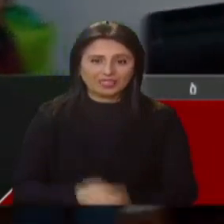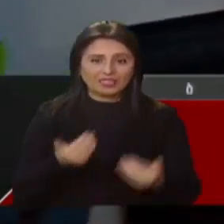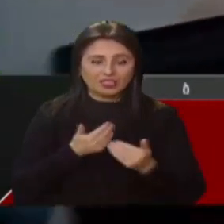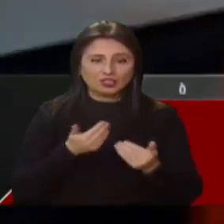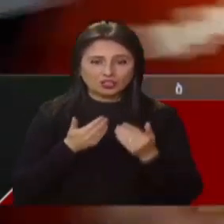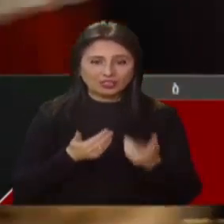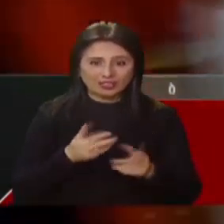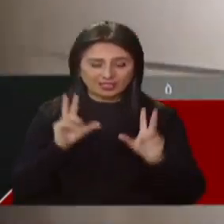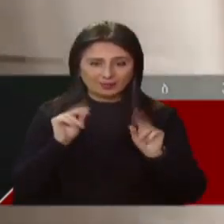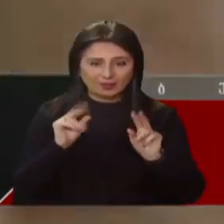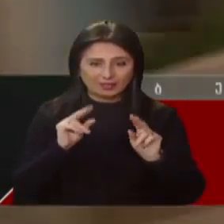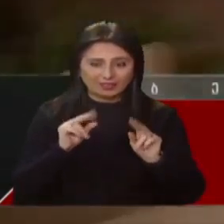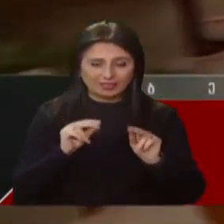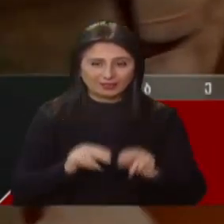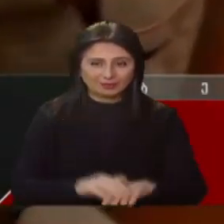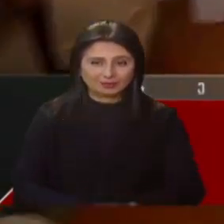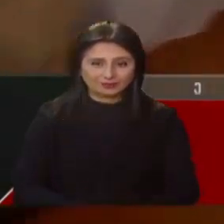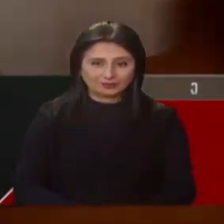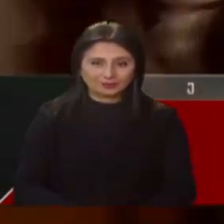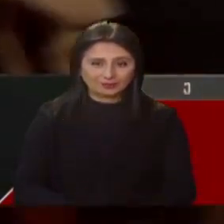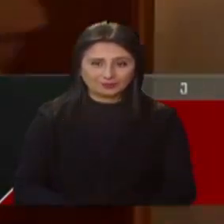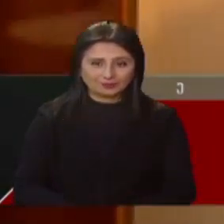ითოსული, იმედე.